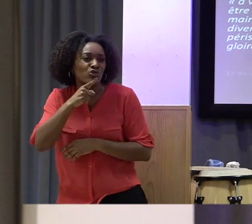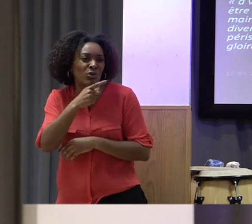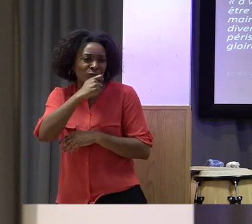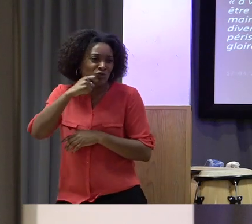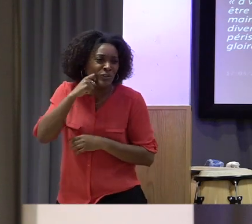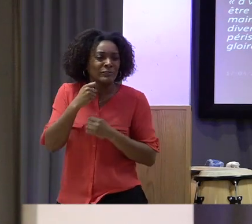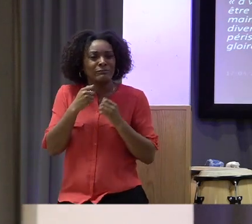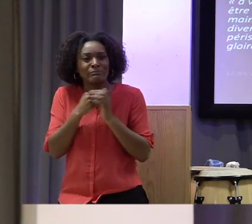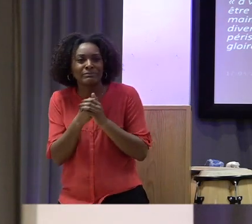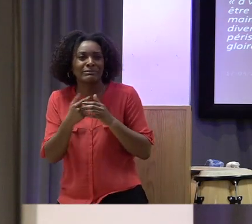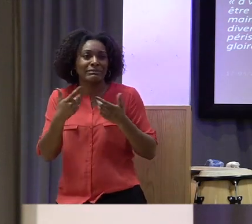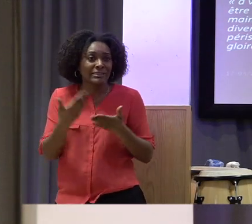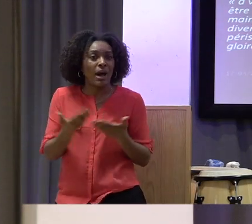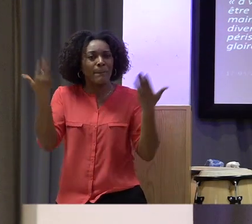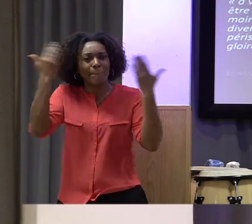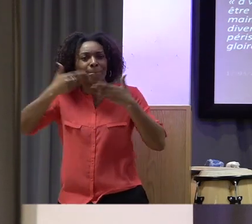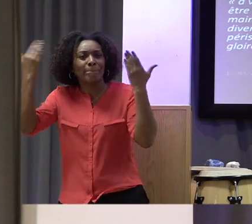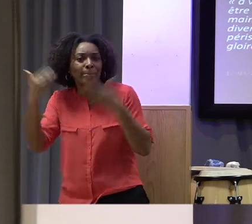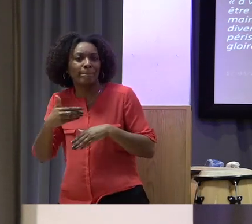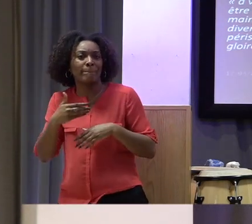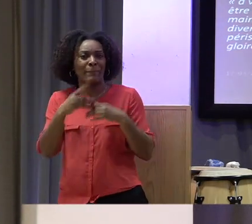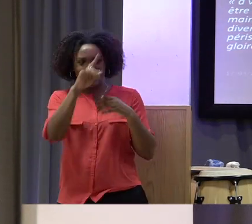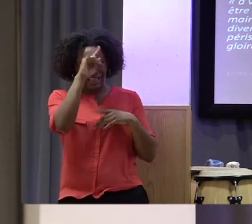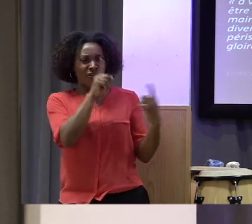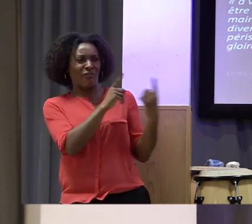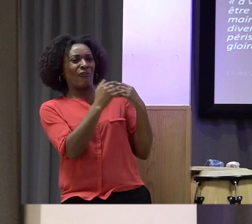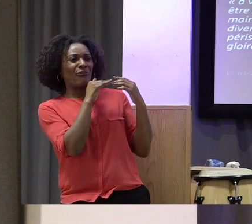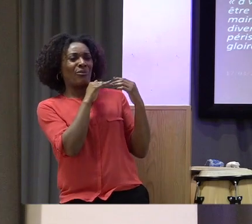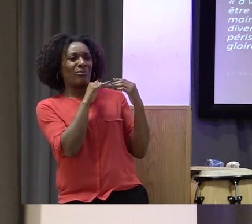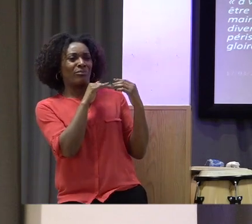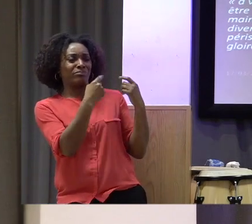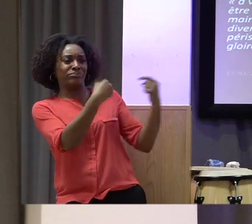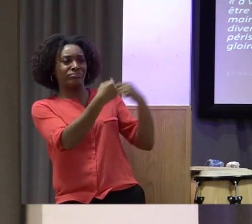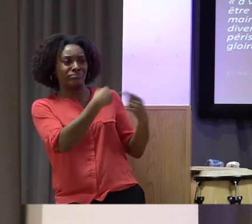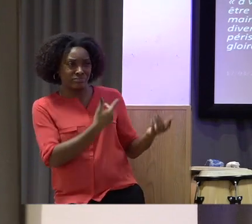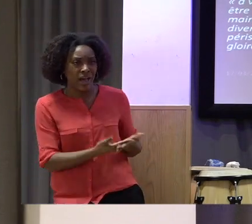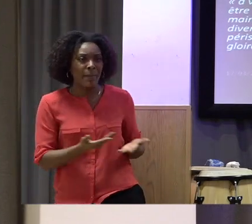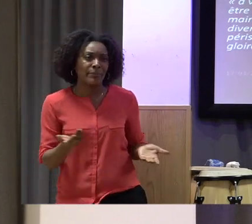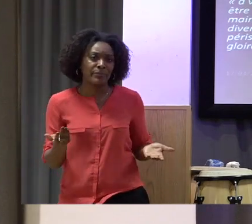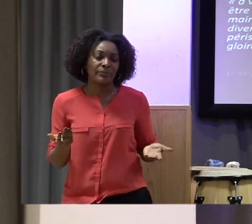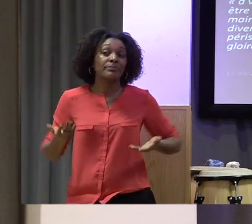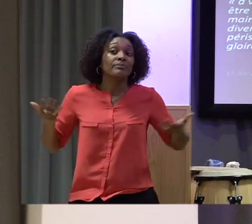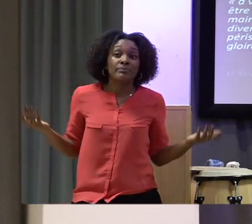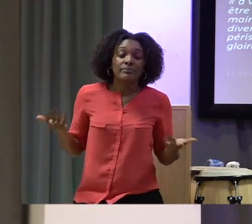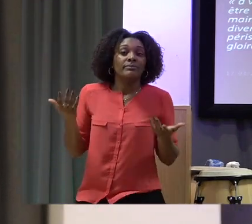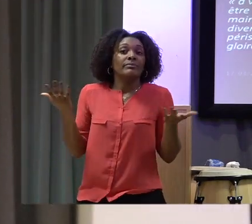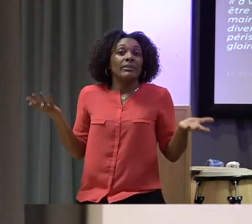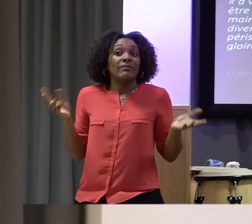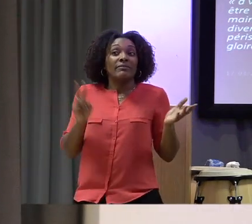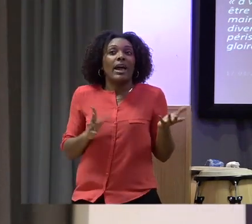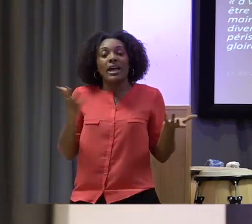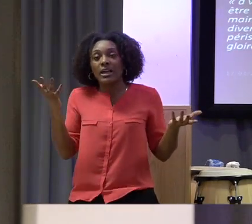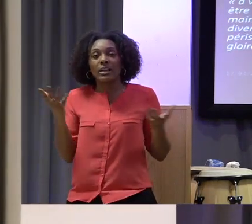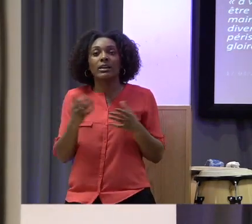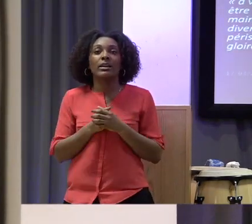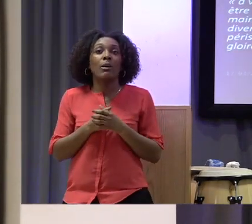Je ne sais pas. Je n'ai pas la réponse à la question. C'est du même niveau que son baptême. Ce sont des questions compliquées pour les